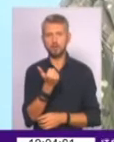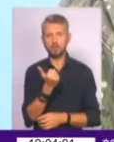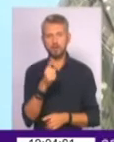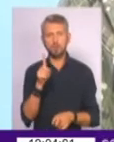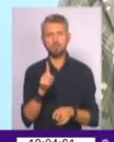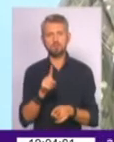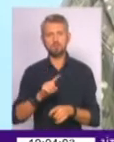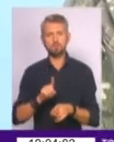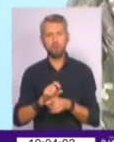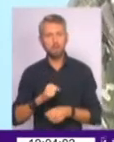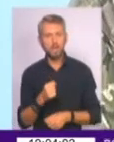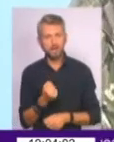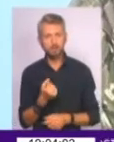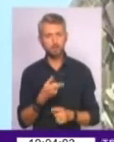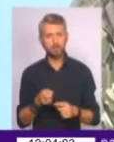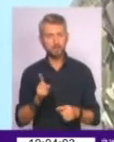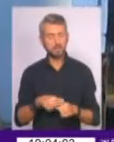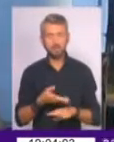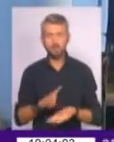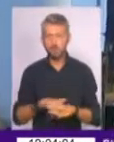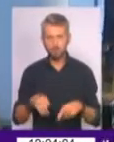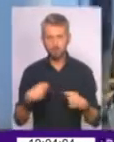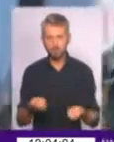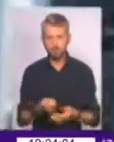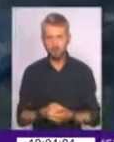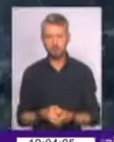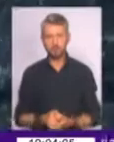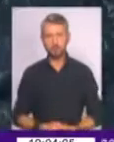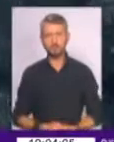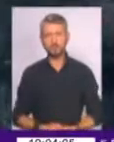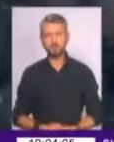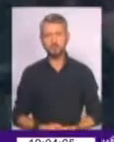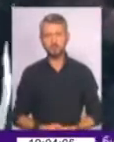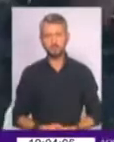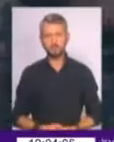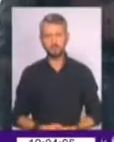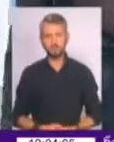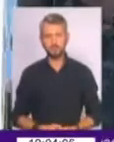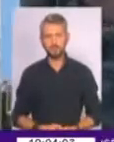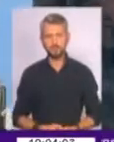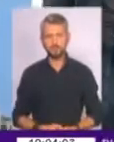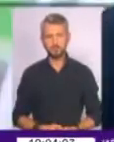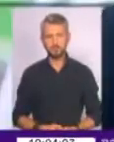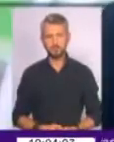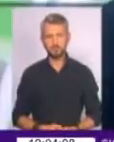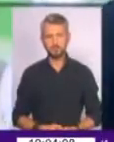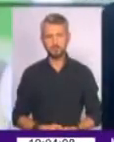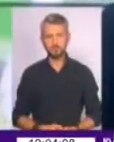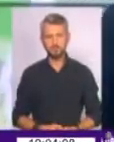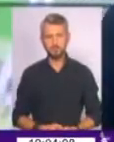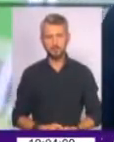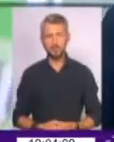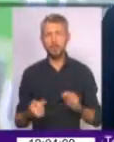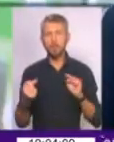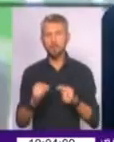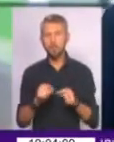побратимів. Це важко передати. Надія Балагурак, Олександр Козуб, телеканал «Київ». Попри так